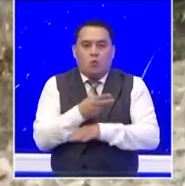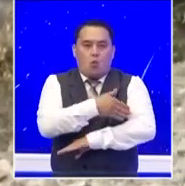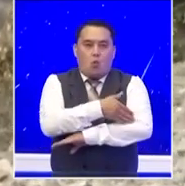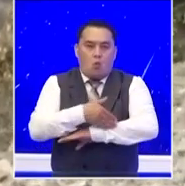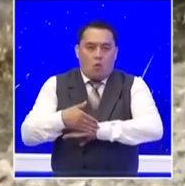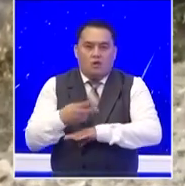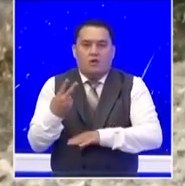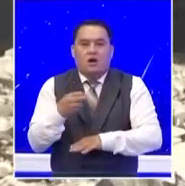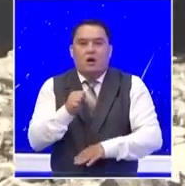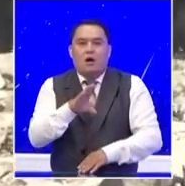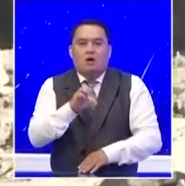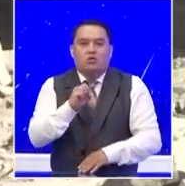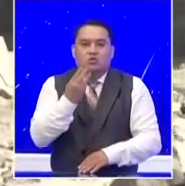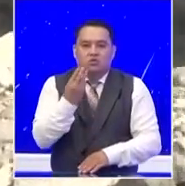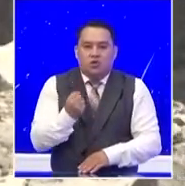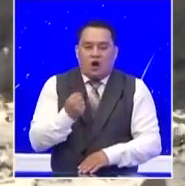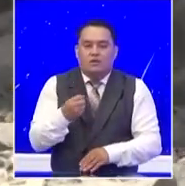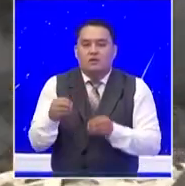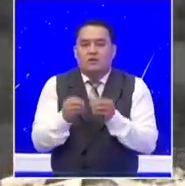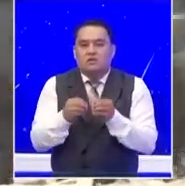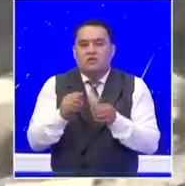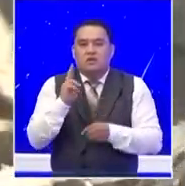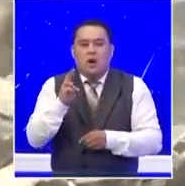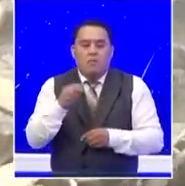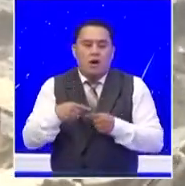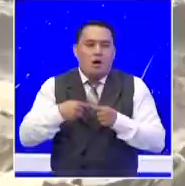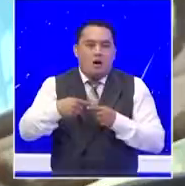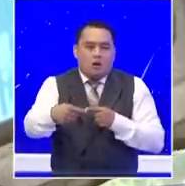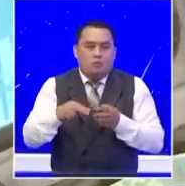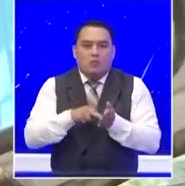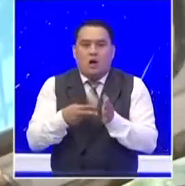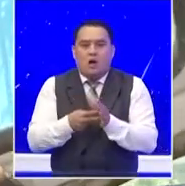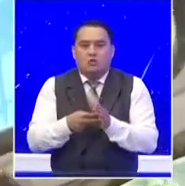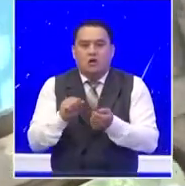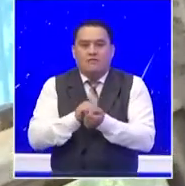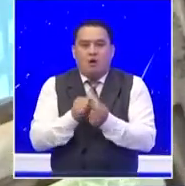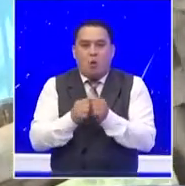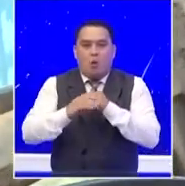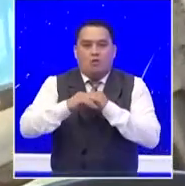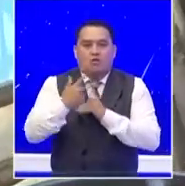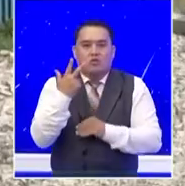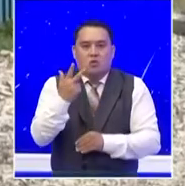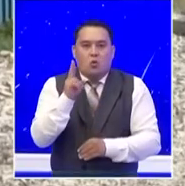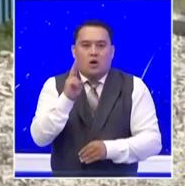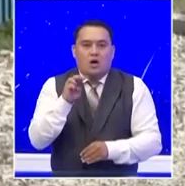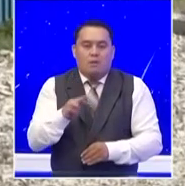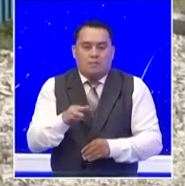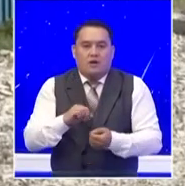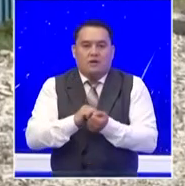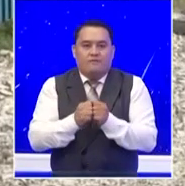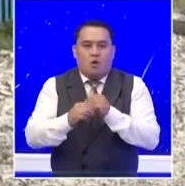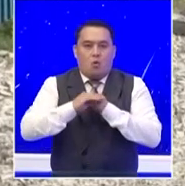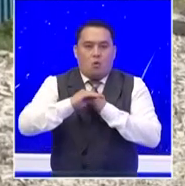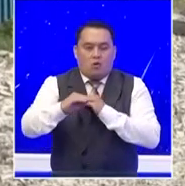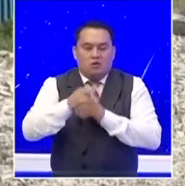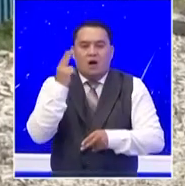поселка Якияша развернуто строительство 10 километров дорог, 7 из которых планируется заасфальтировать, а на 3 километрах появится гравийное покрытие.